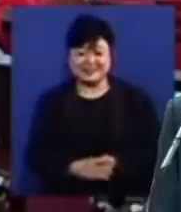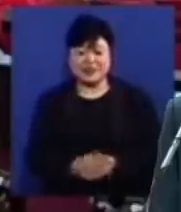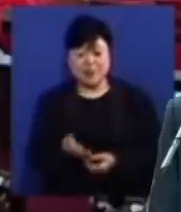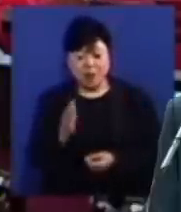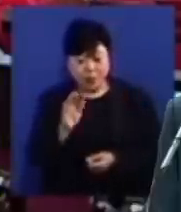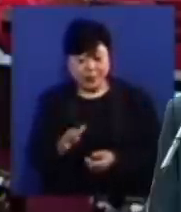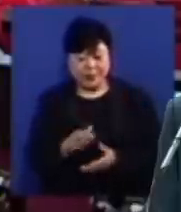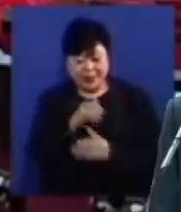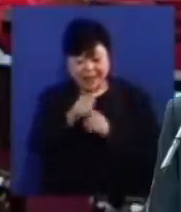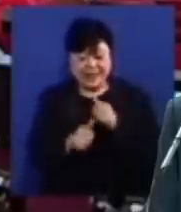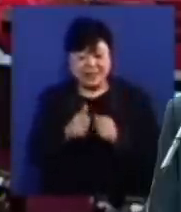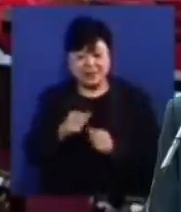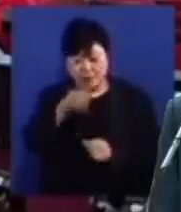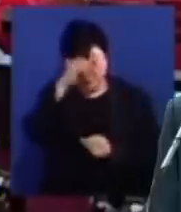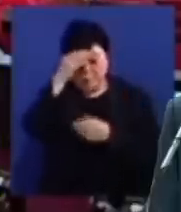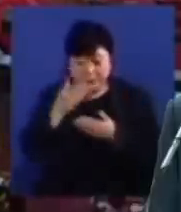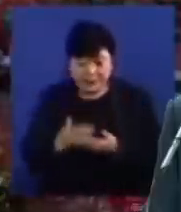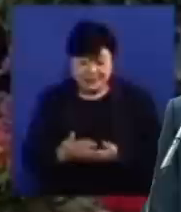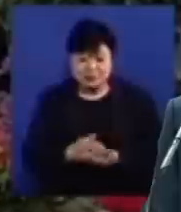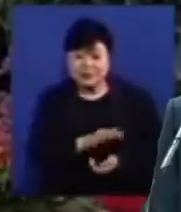그러면 하나님을 닮은